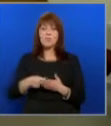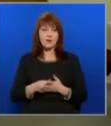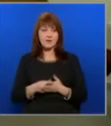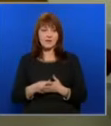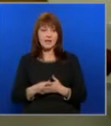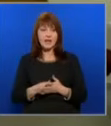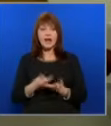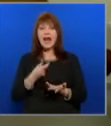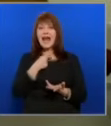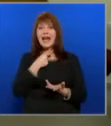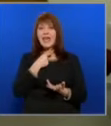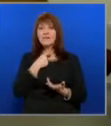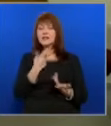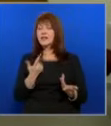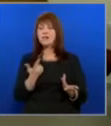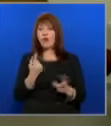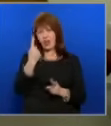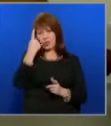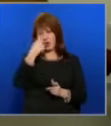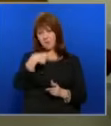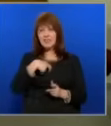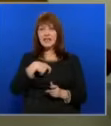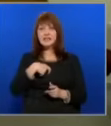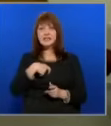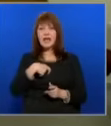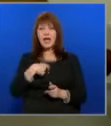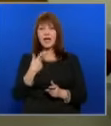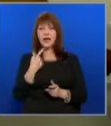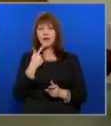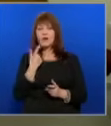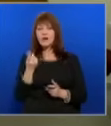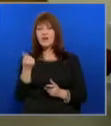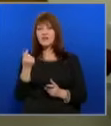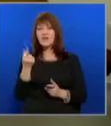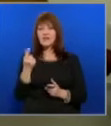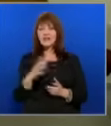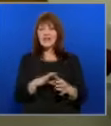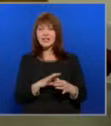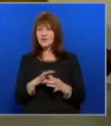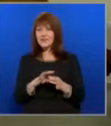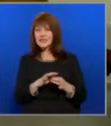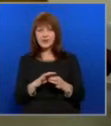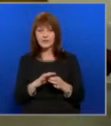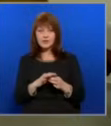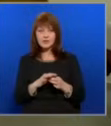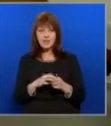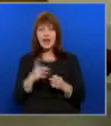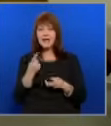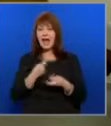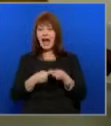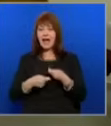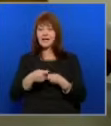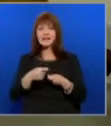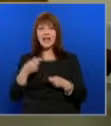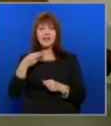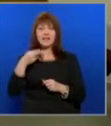се притежава от едно лице, което очевидно е в финансови зависимости от една хазартна компания,